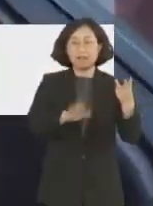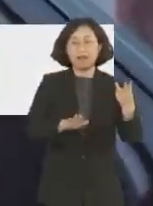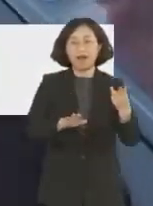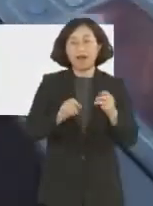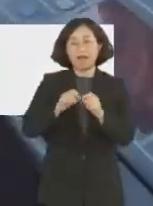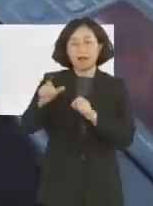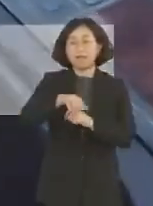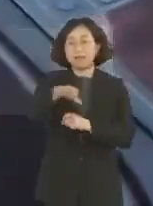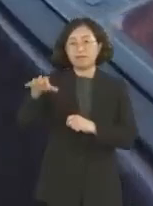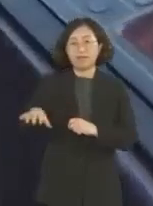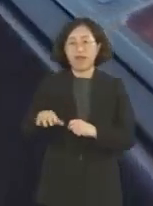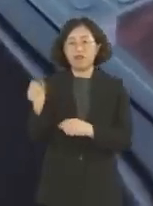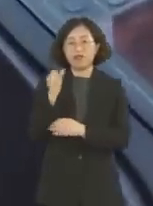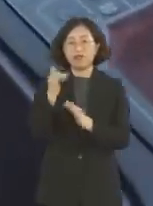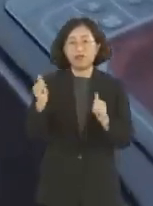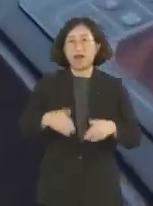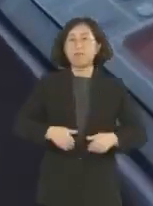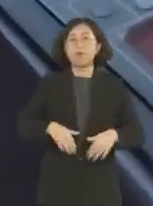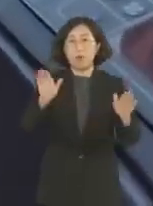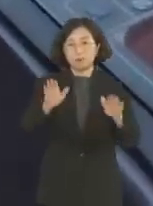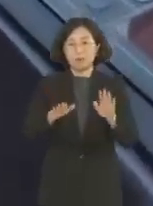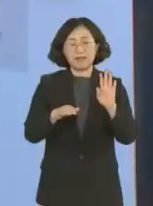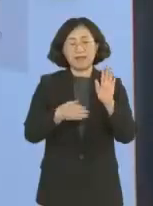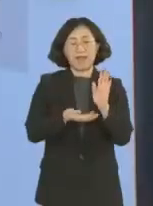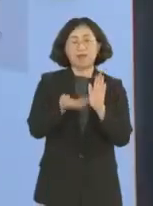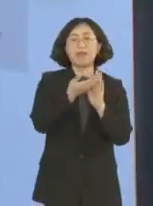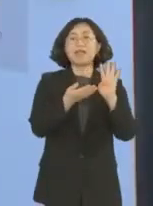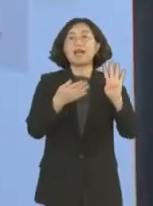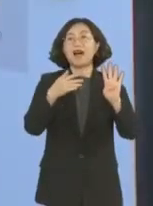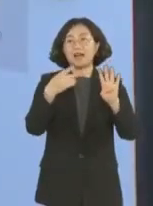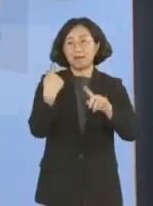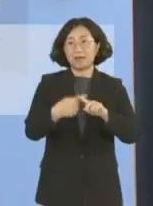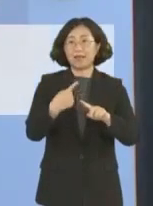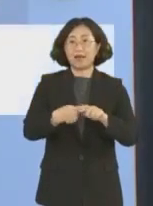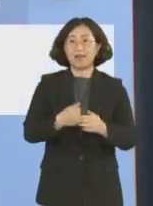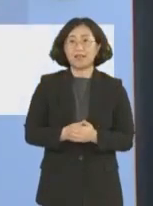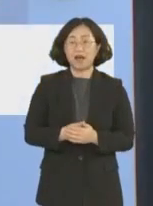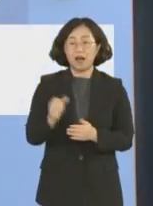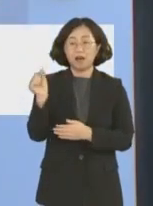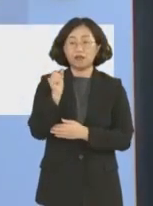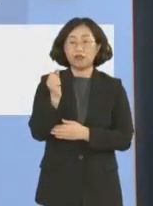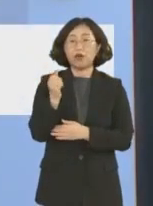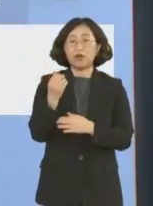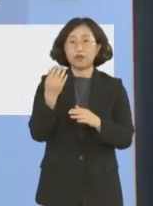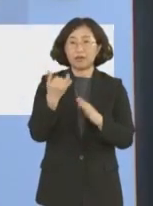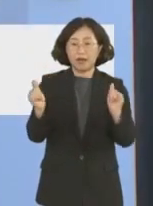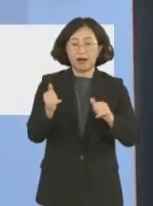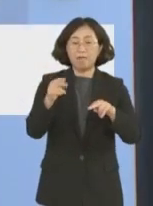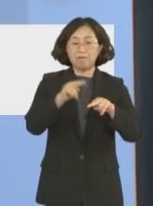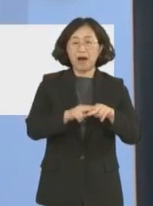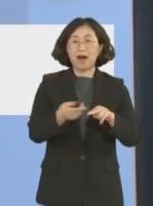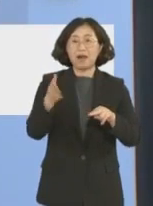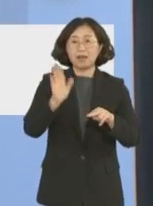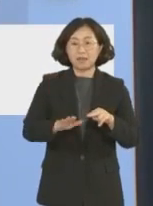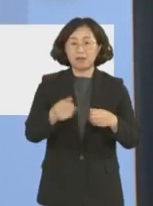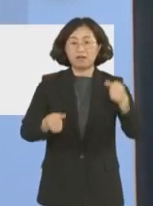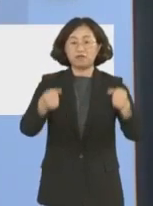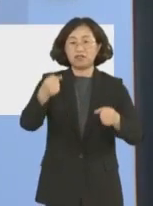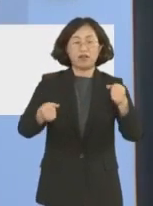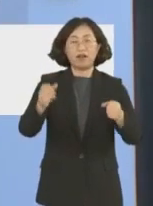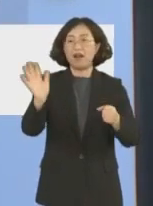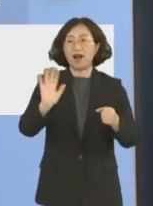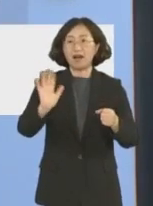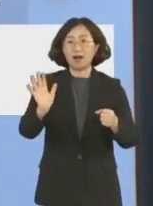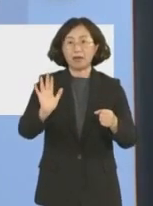불필요한 4단계에 진입했다는 설명입니다. 운전석에 사람은 타 있지만 저희 오퍼레이터 분께서 직접적으로 운전에 개입을